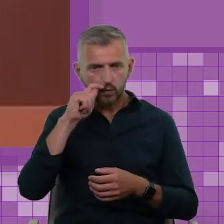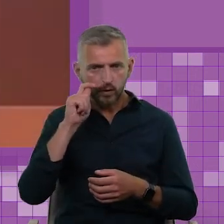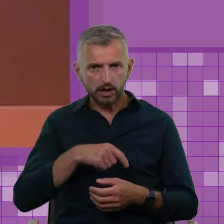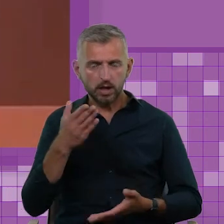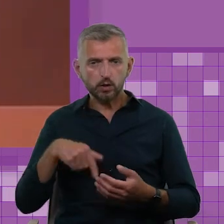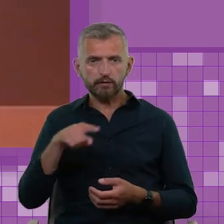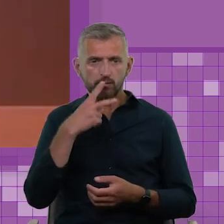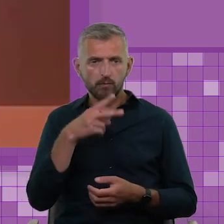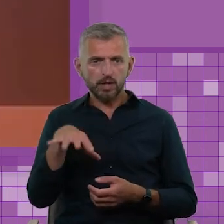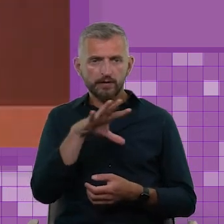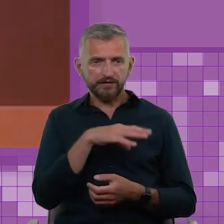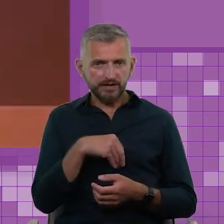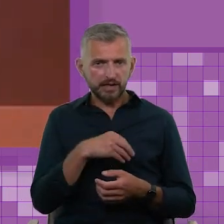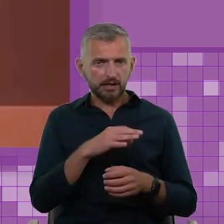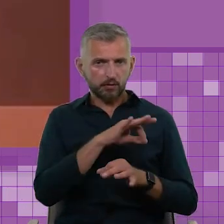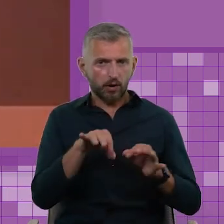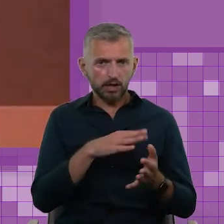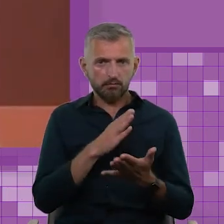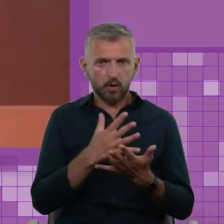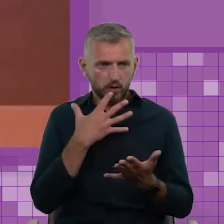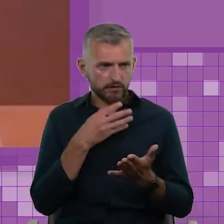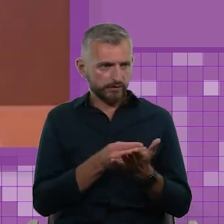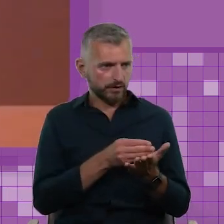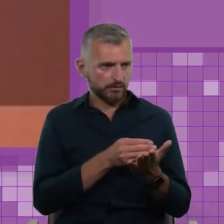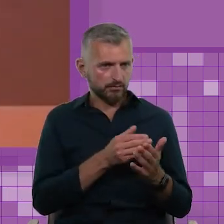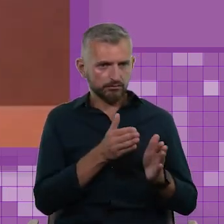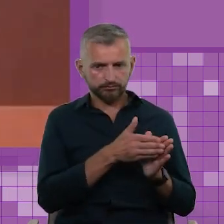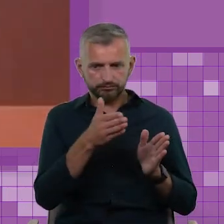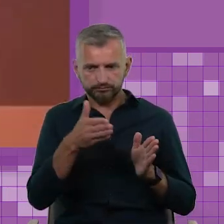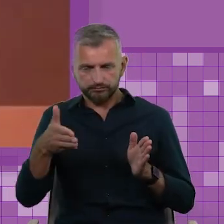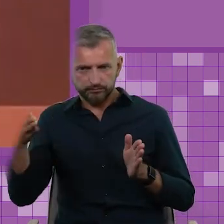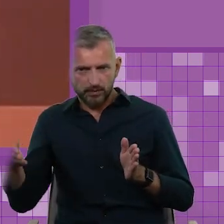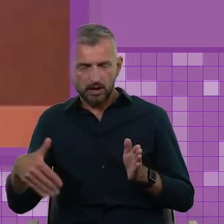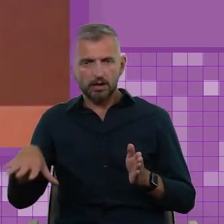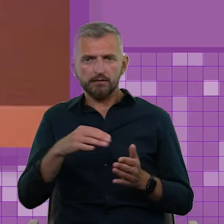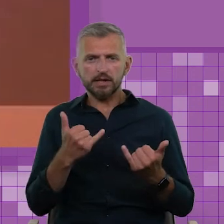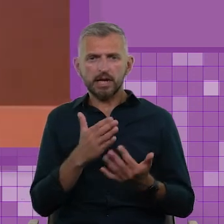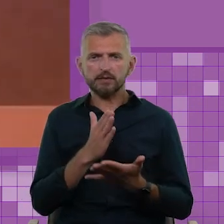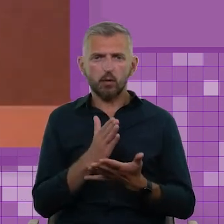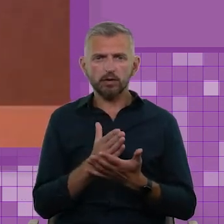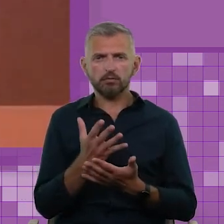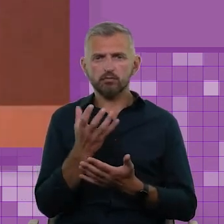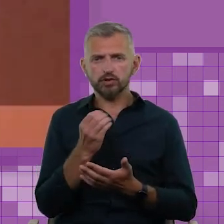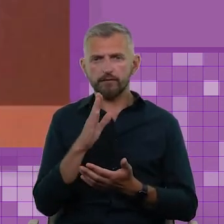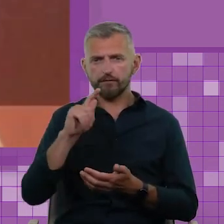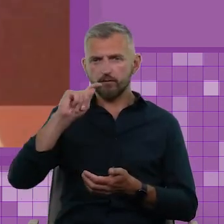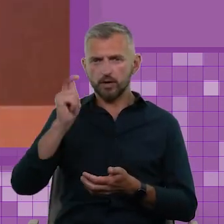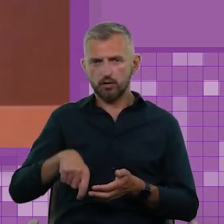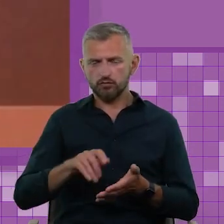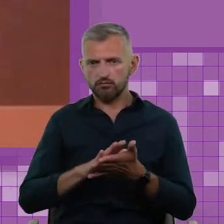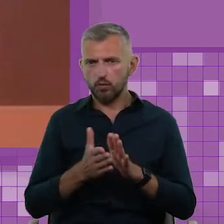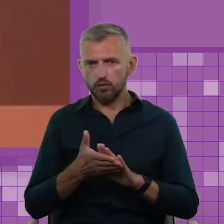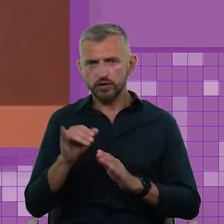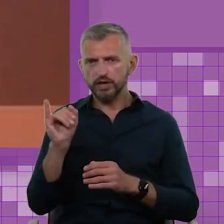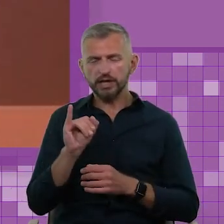ви побачите всі ці ініціативи, вони мають свій стейдж. Звісно, ми зараз всі знаходимося в воєнному положенні,